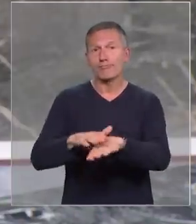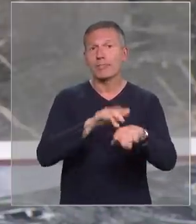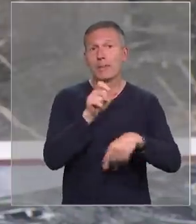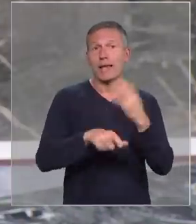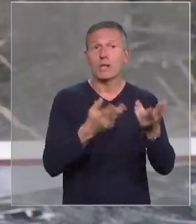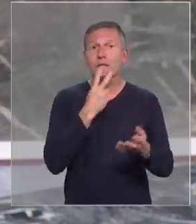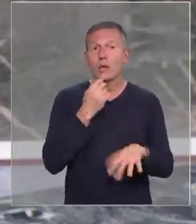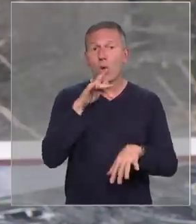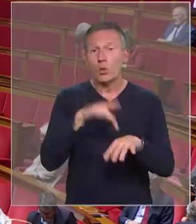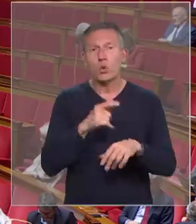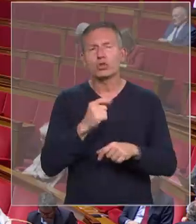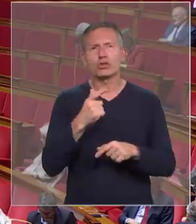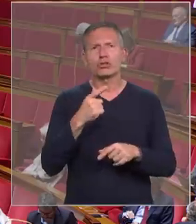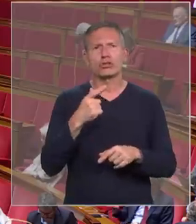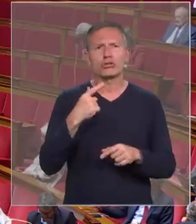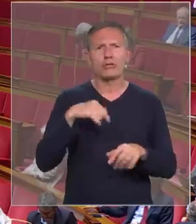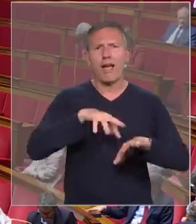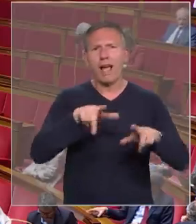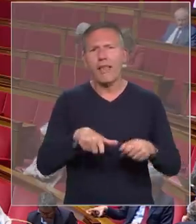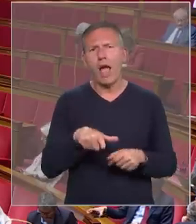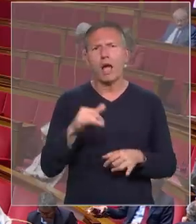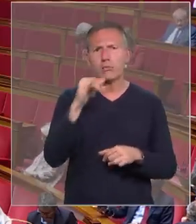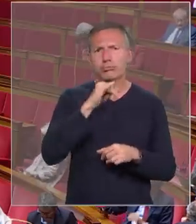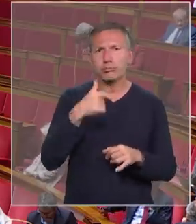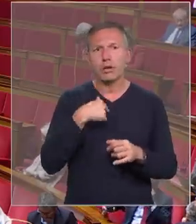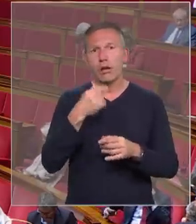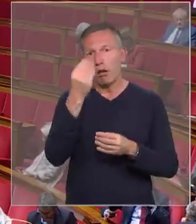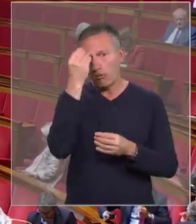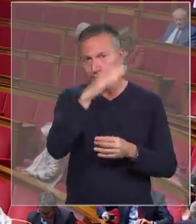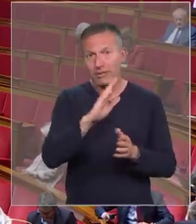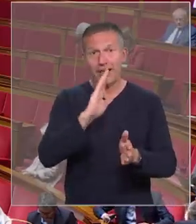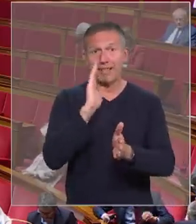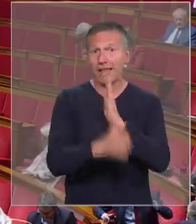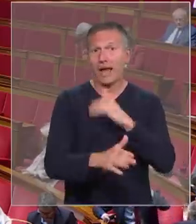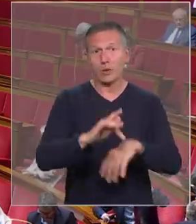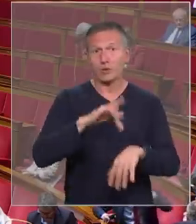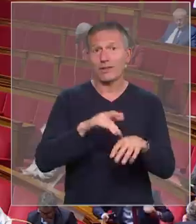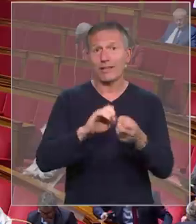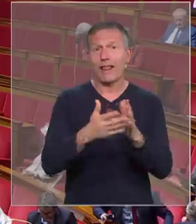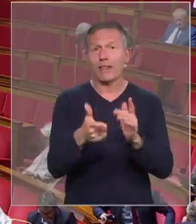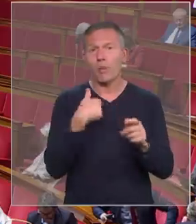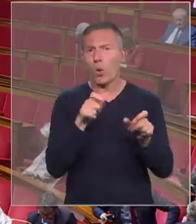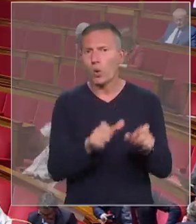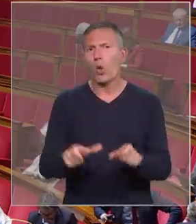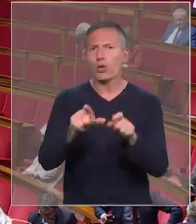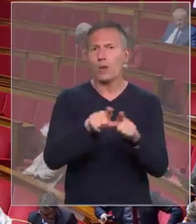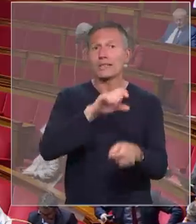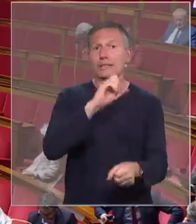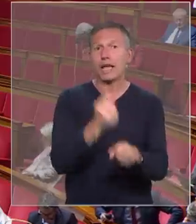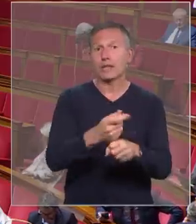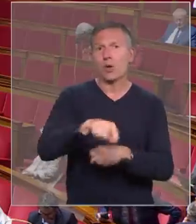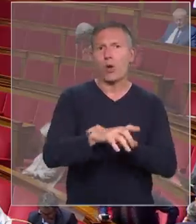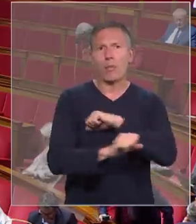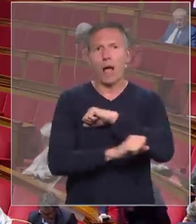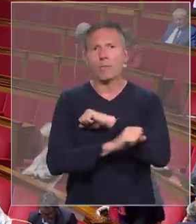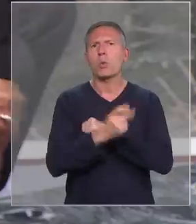seraient victimes d'arnaques de les déclarer directement en ligne pour que nous puissions effectuer des contrôles mais surtout sanctionner ces pratiques